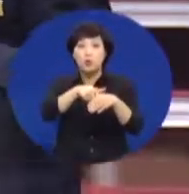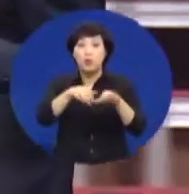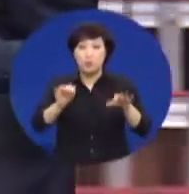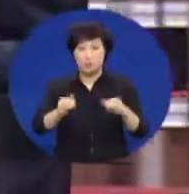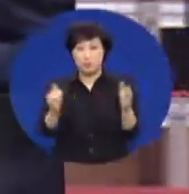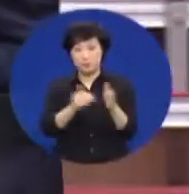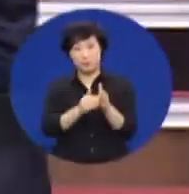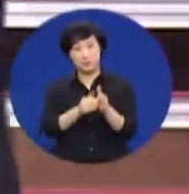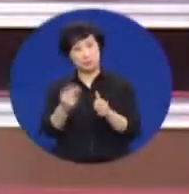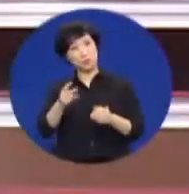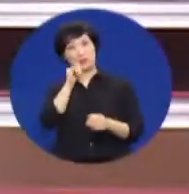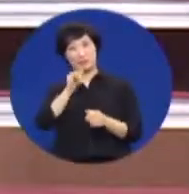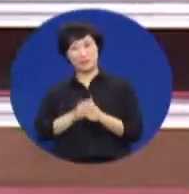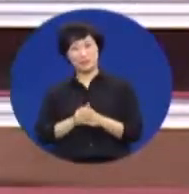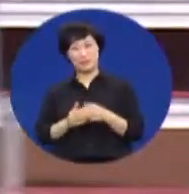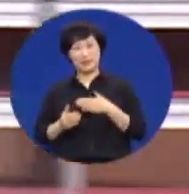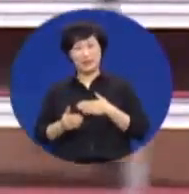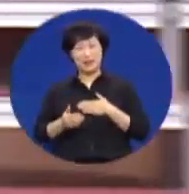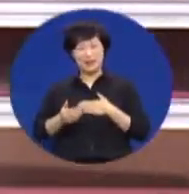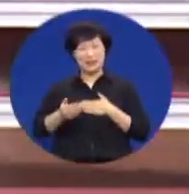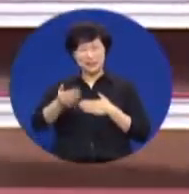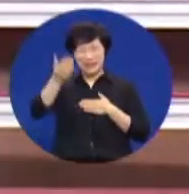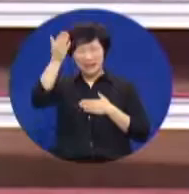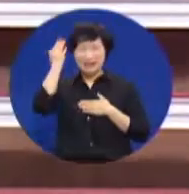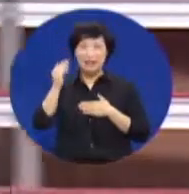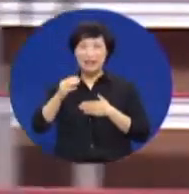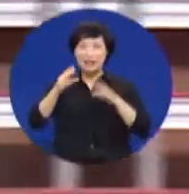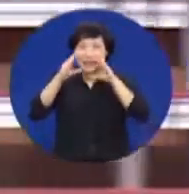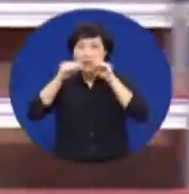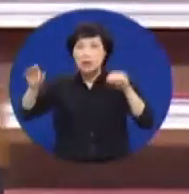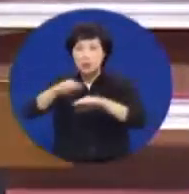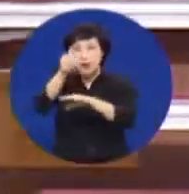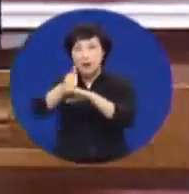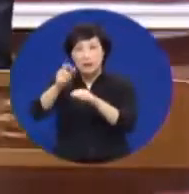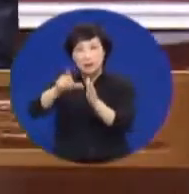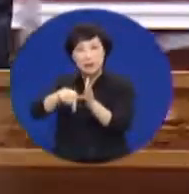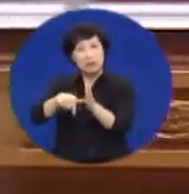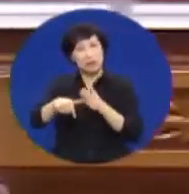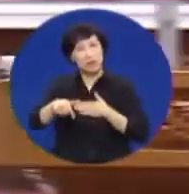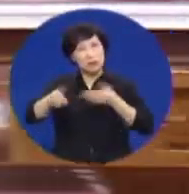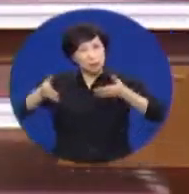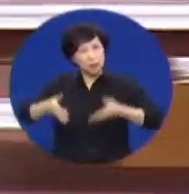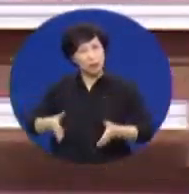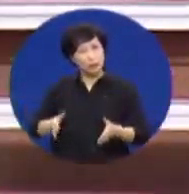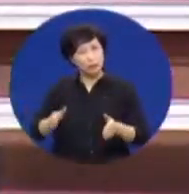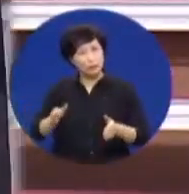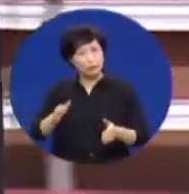아마 세종대왕 시절에 태어났거나 그 후에 태어났으면